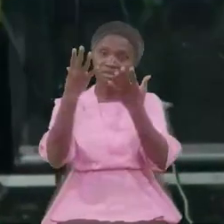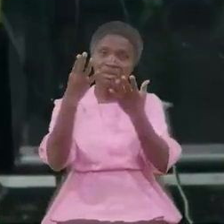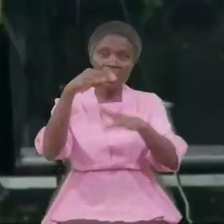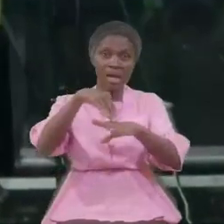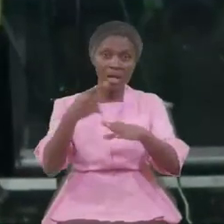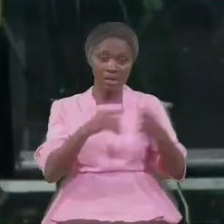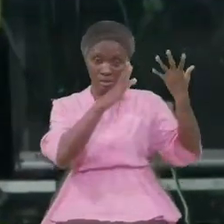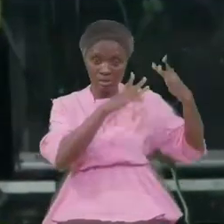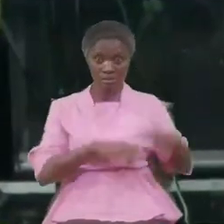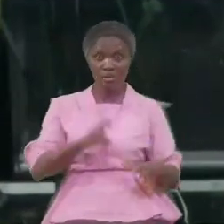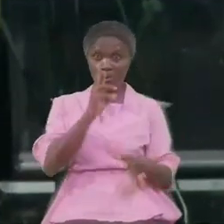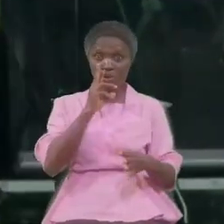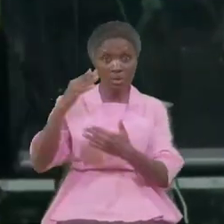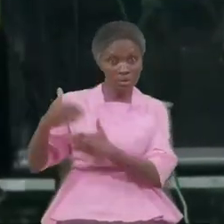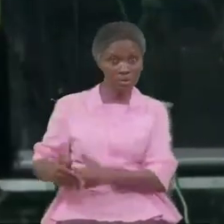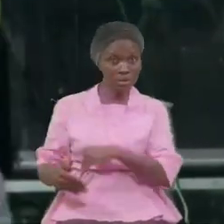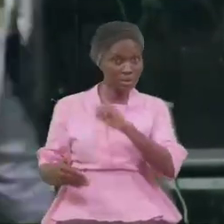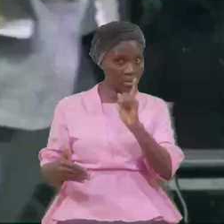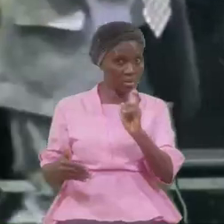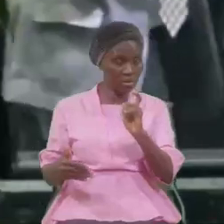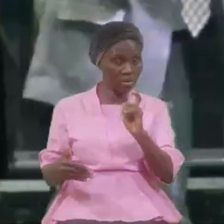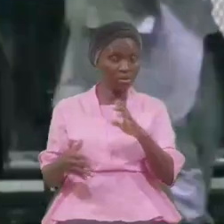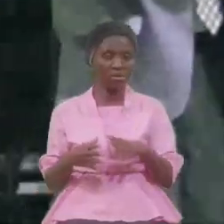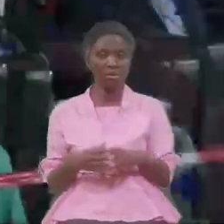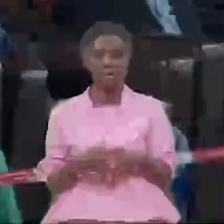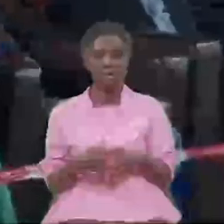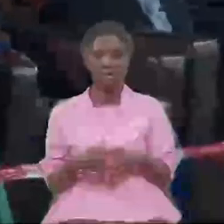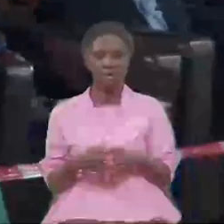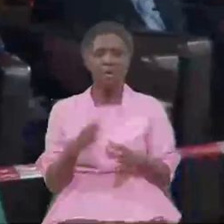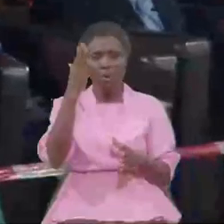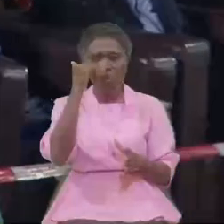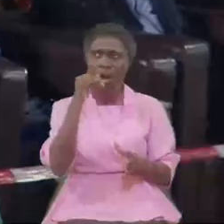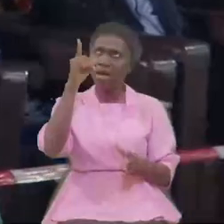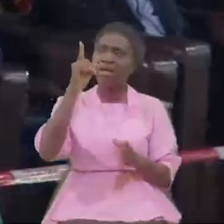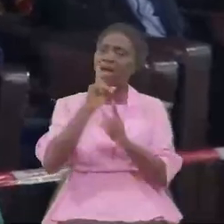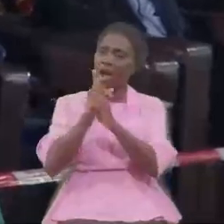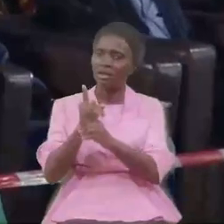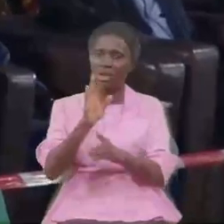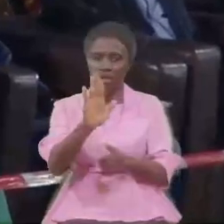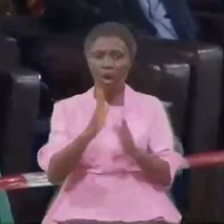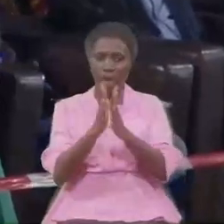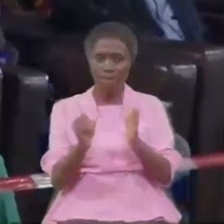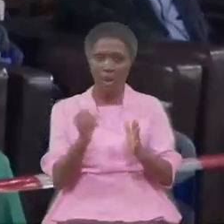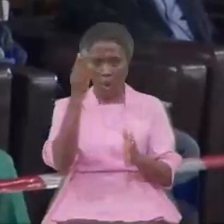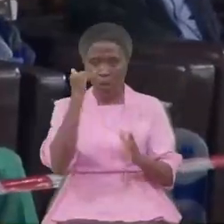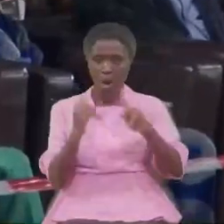Parce que vous faites un sacrifice au bord du fleuve? Pourquoi exauce-t-il votre prière?